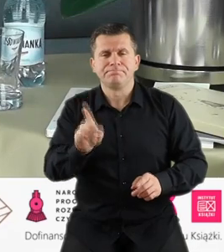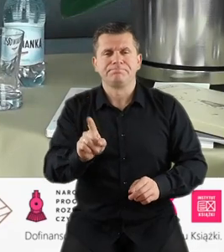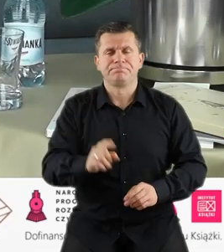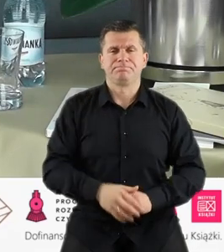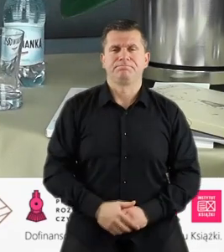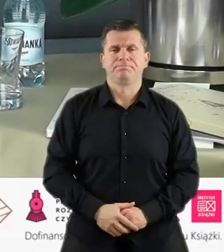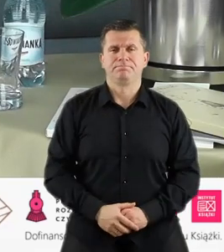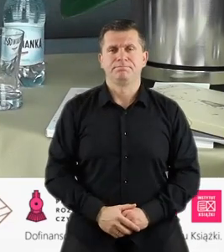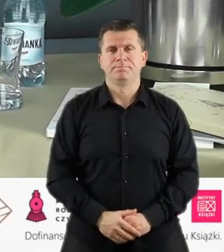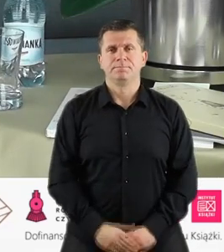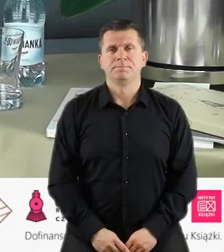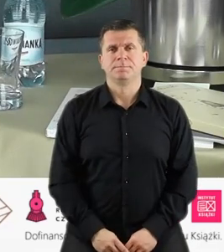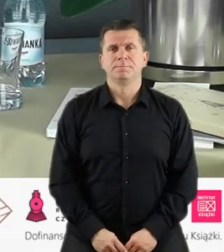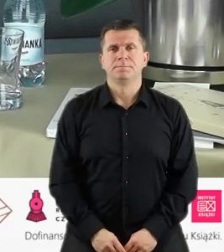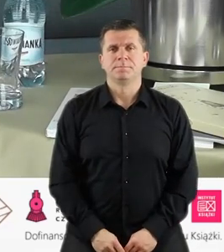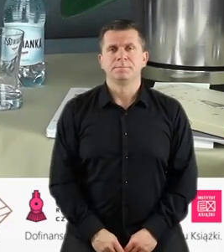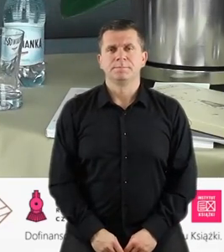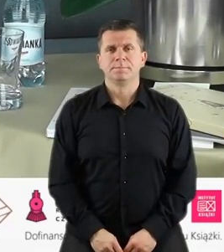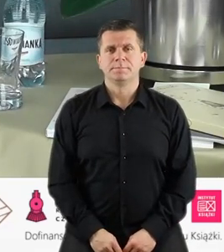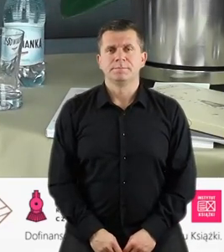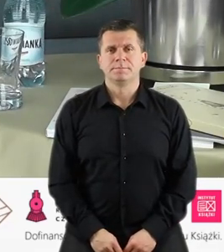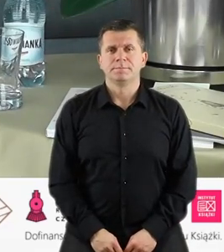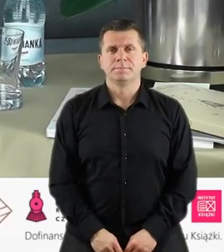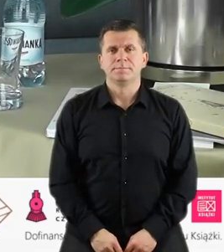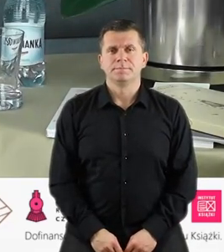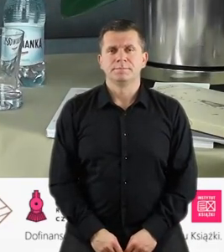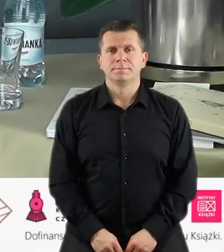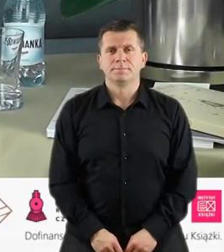prawda? No ale...